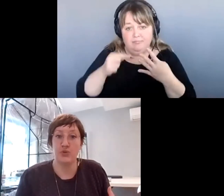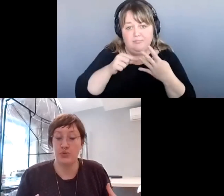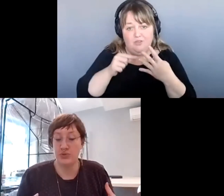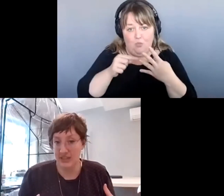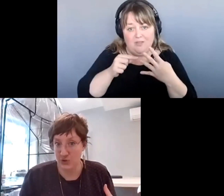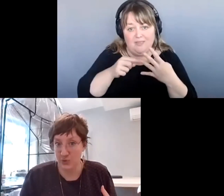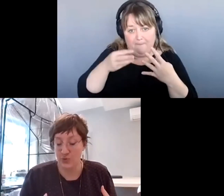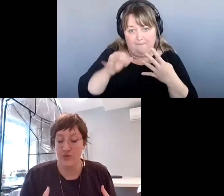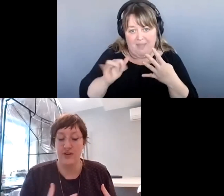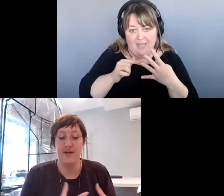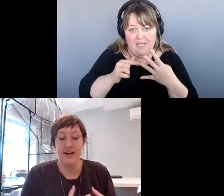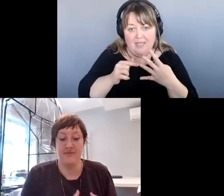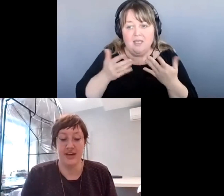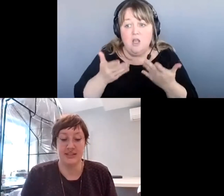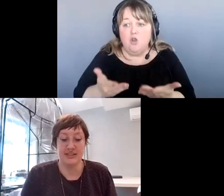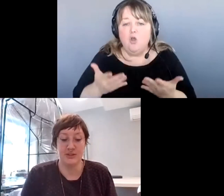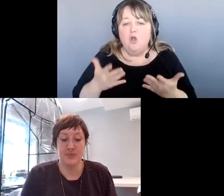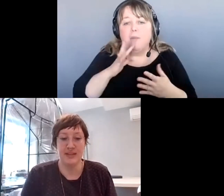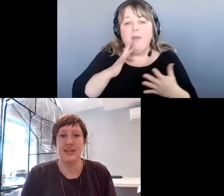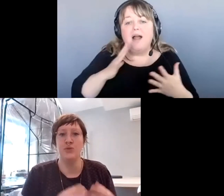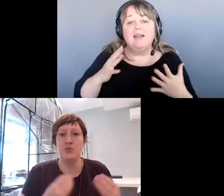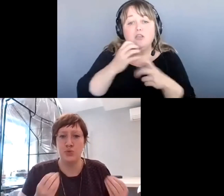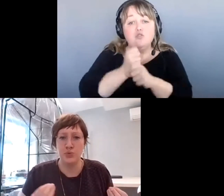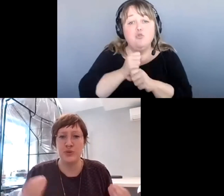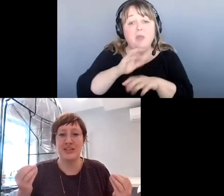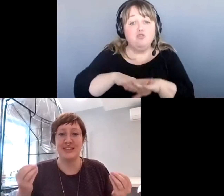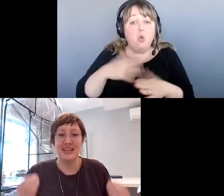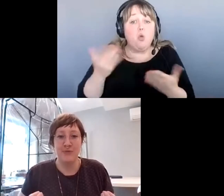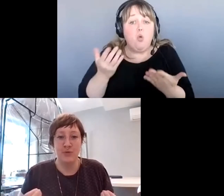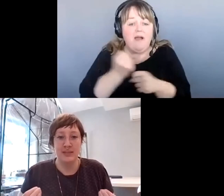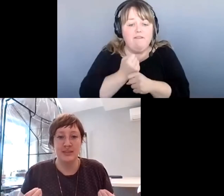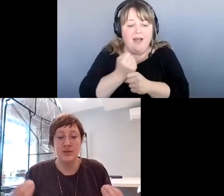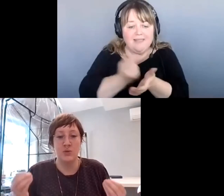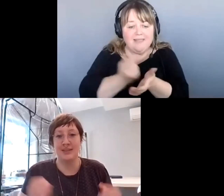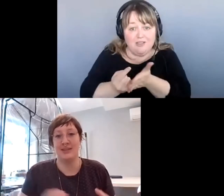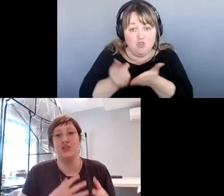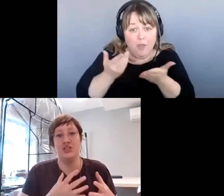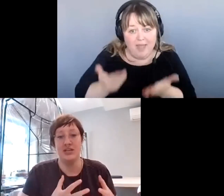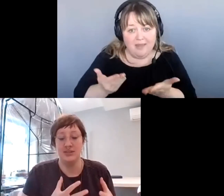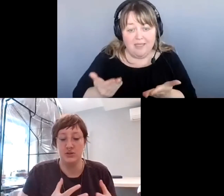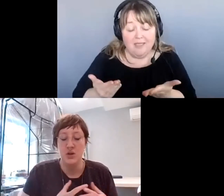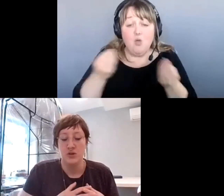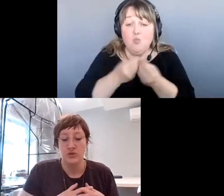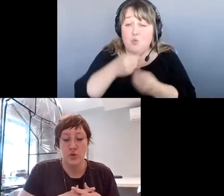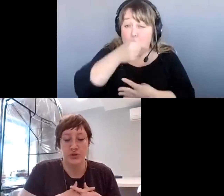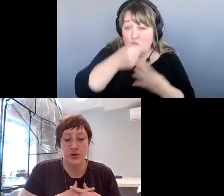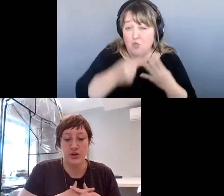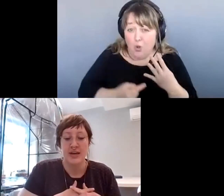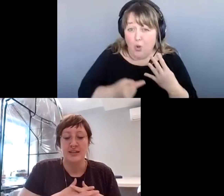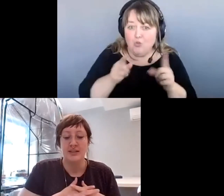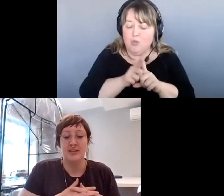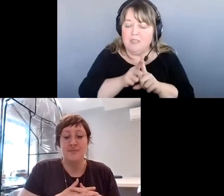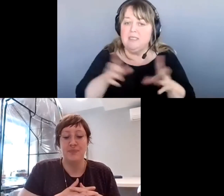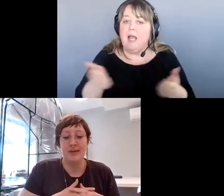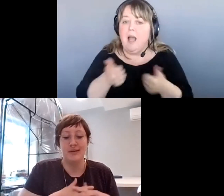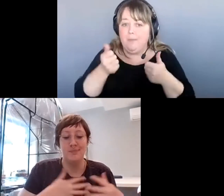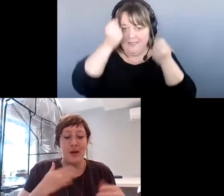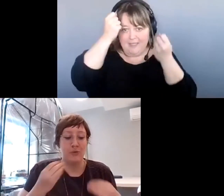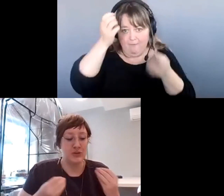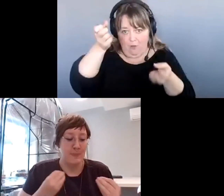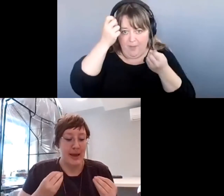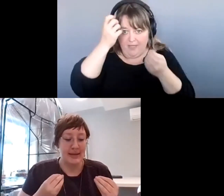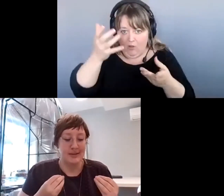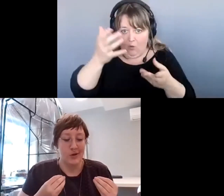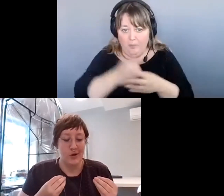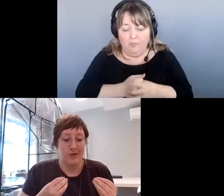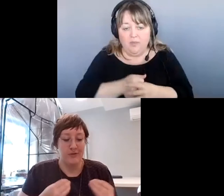de toutes les choses qu'on a à faire cette semaine. Il y en a beaucoup, puis il y a des informations rattachées à ça. Donc,